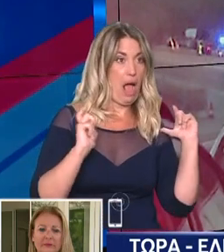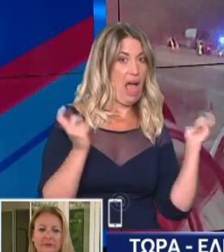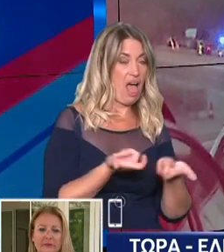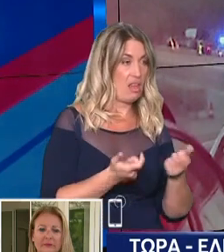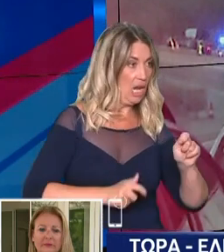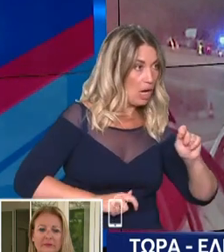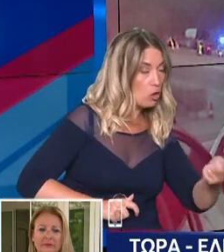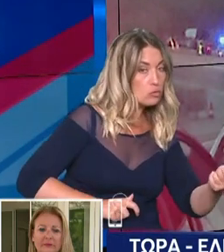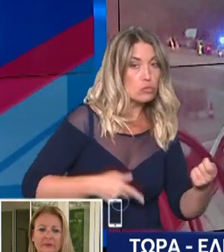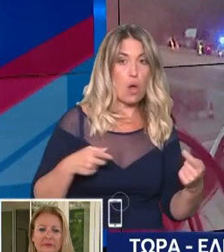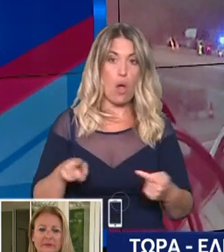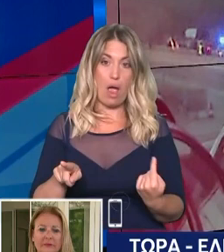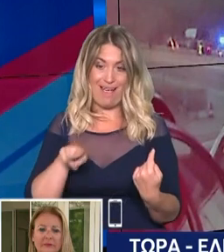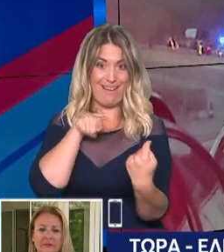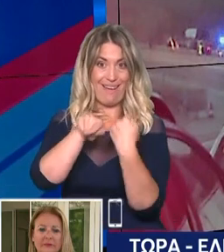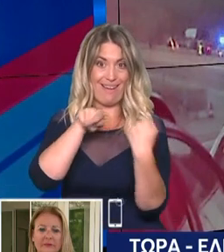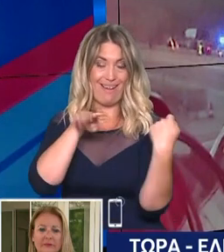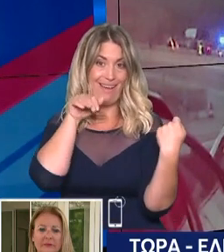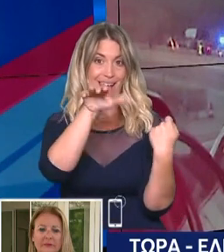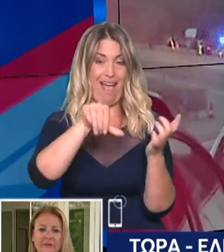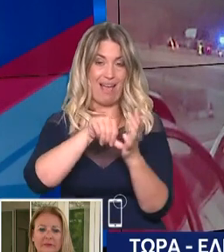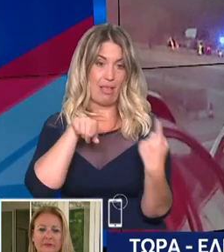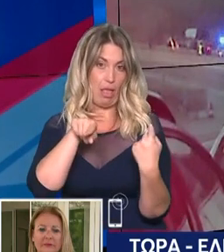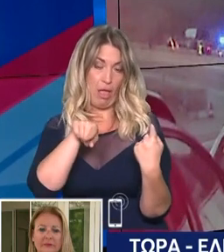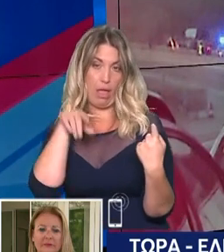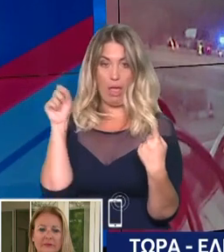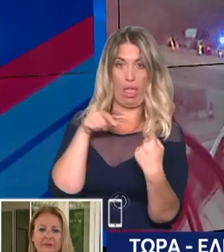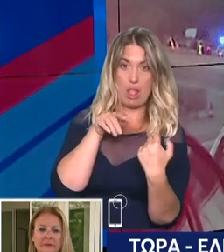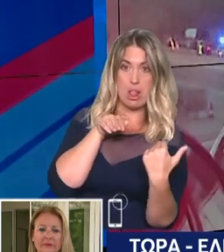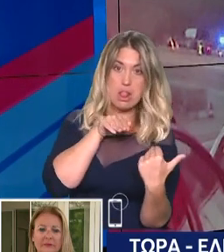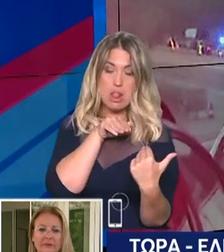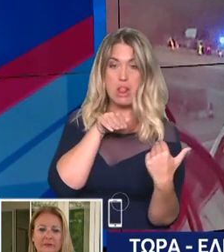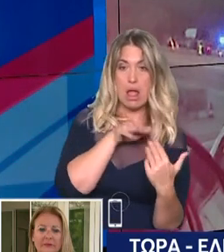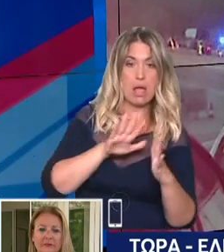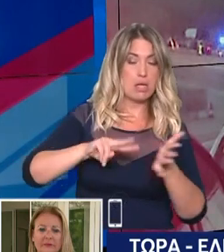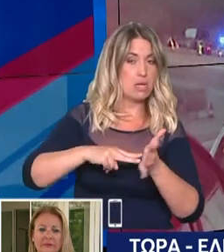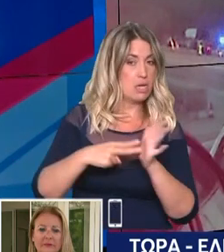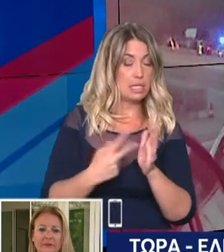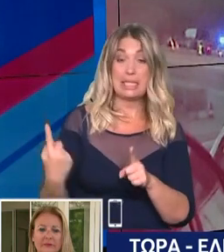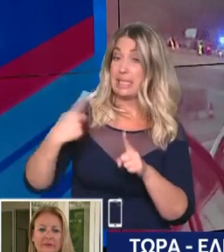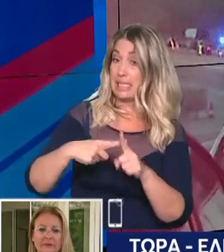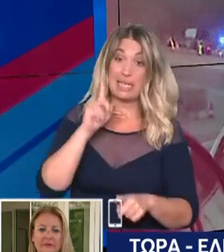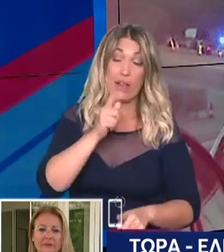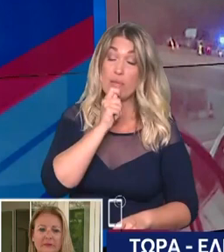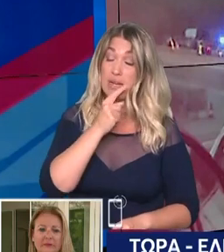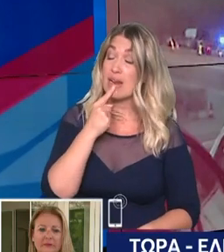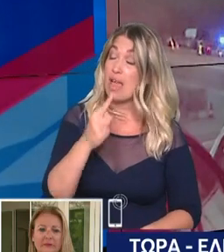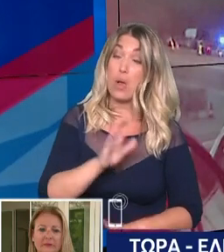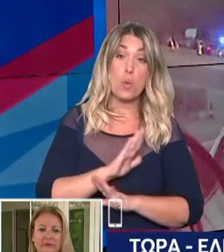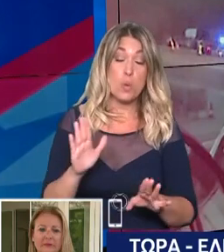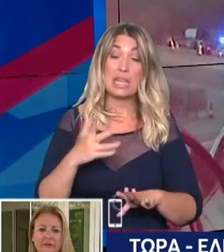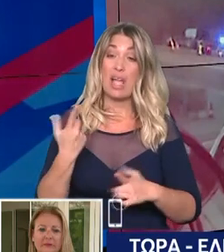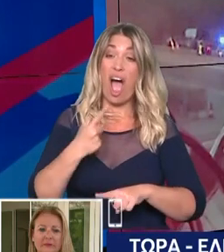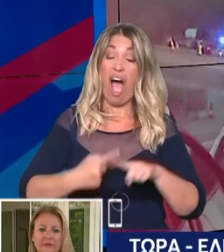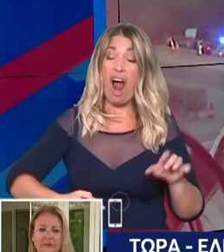Οδός, Εθνική Οδό, όπως σας το μεταφέρω σύμφωνα με την τροχέα, είναι κλειστό. Επίσης, να επισημάνω και κάτι άλλο. Έχουμε και σφοδρή